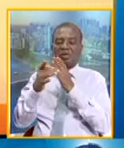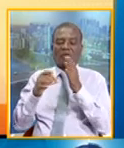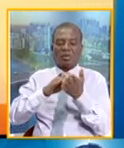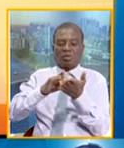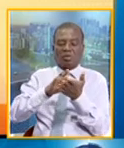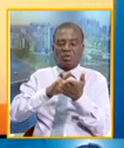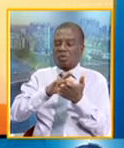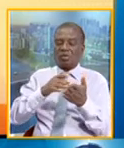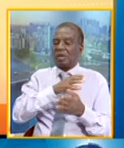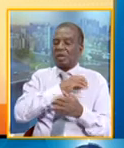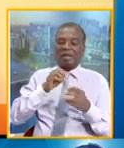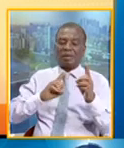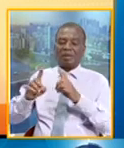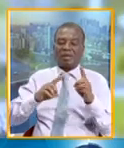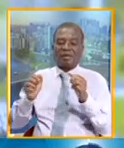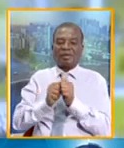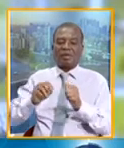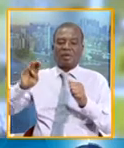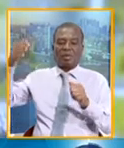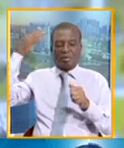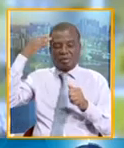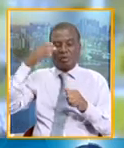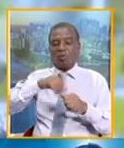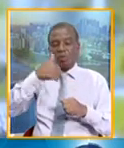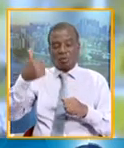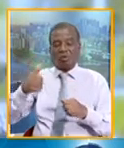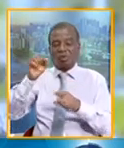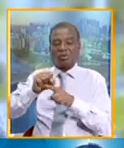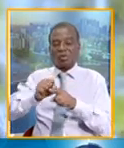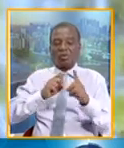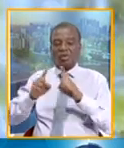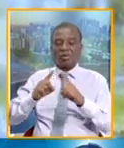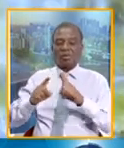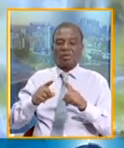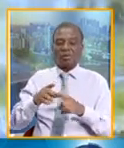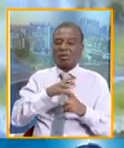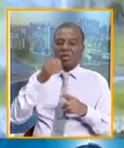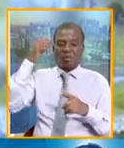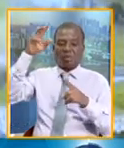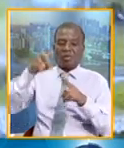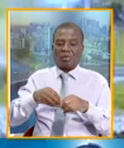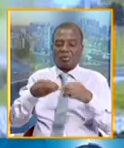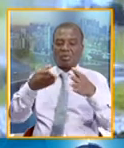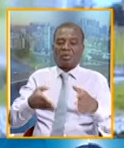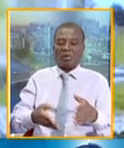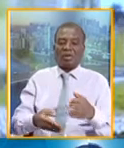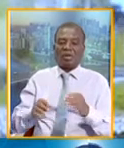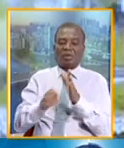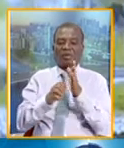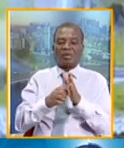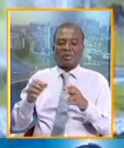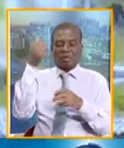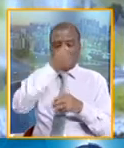Premier ministre Ahmed Bakayoko. Autre sujet évoqué, l'urgence qu'il y a de créer des mécanismes d'appui pour rendre plus résilientes les